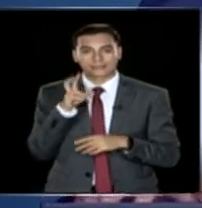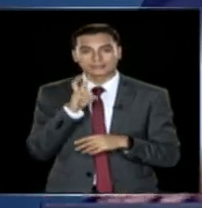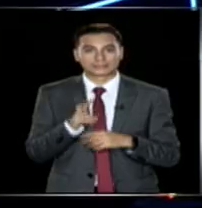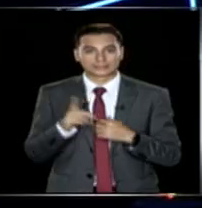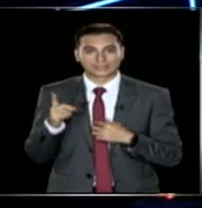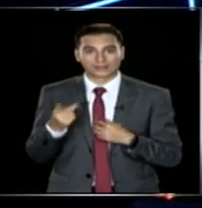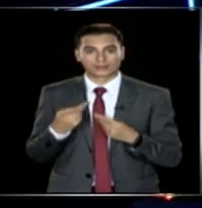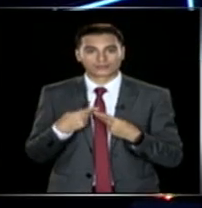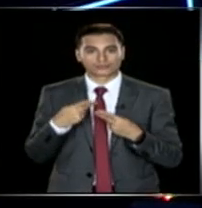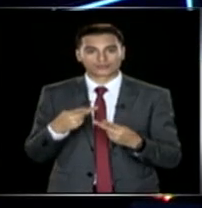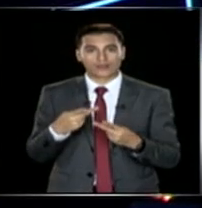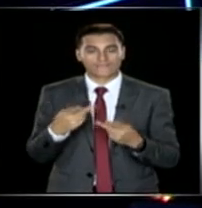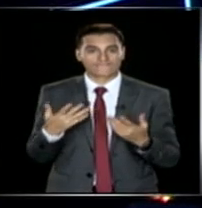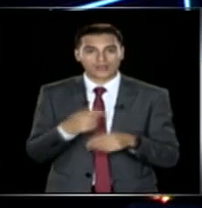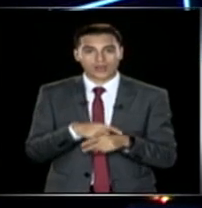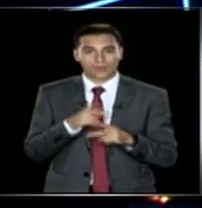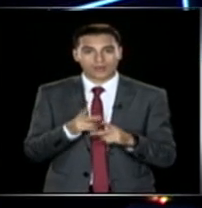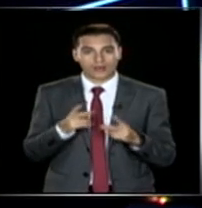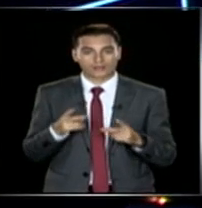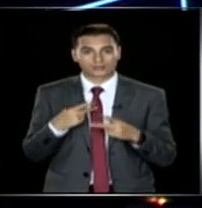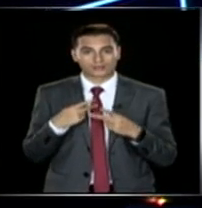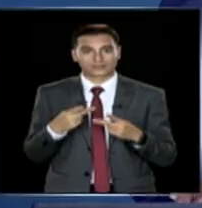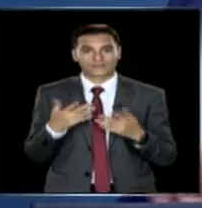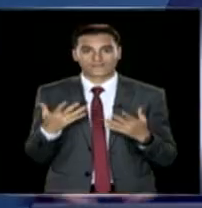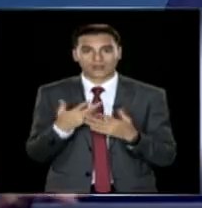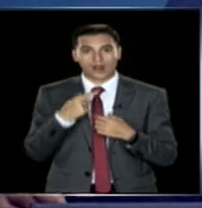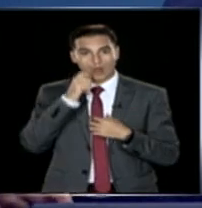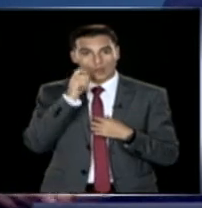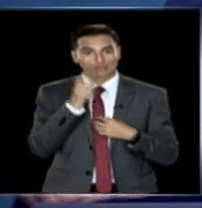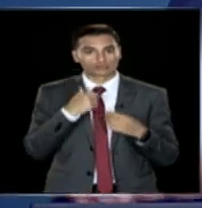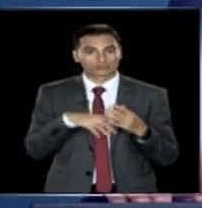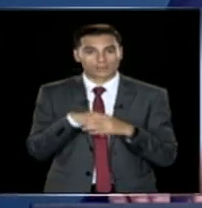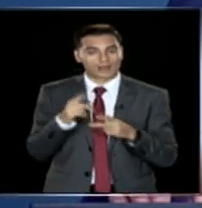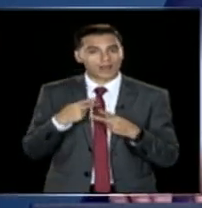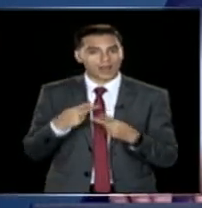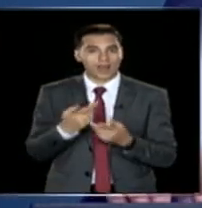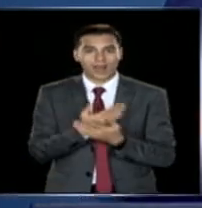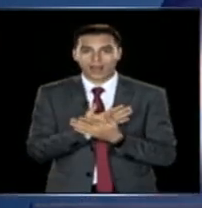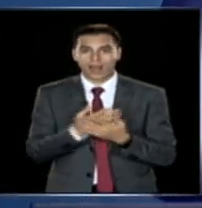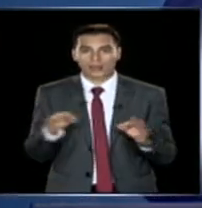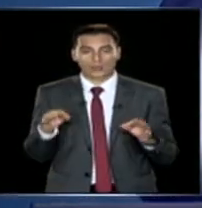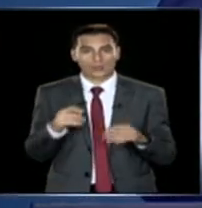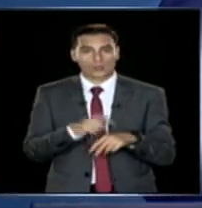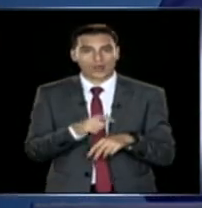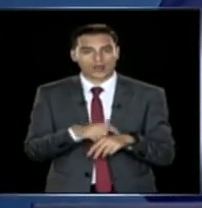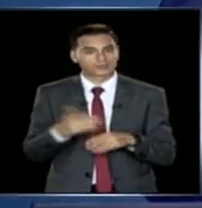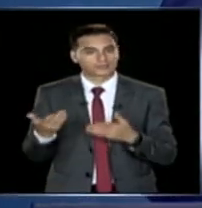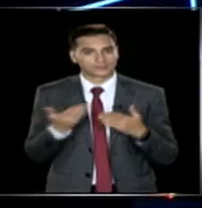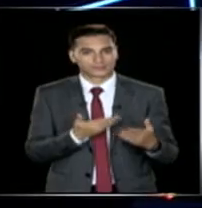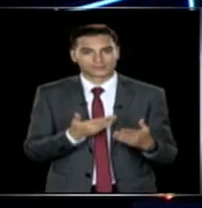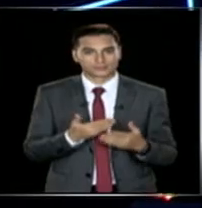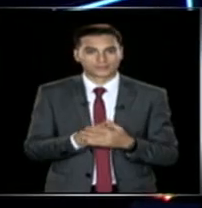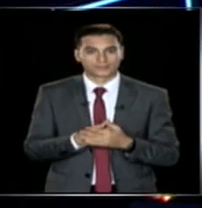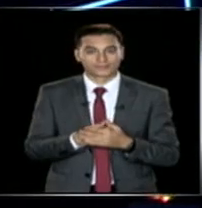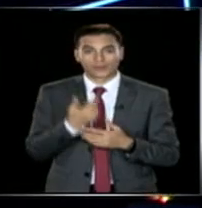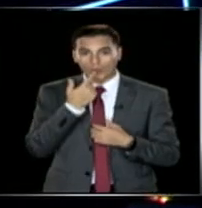أي وقت. هتعزمني عندكم؟ أبا مش قدها لو ما عملتهاش طبعاً. طبعاً قدها إن شاء الله. قل